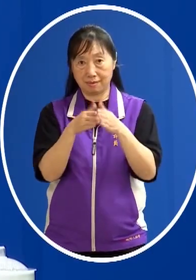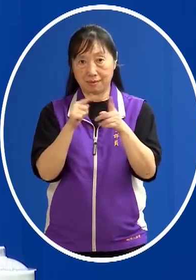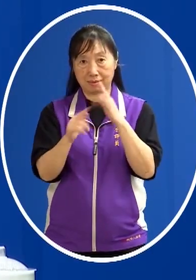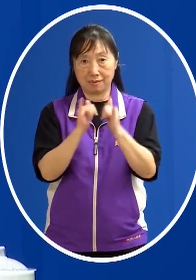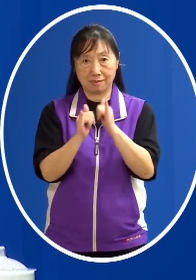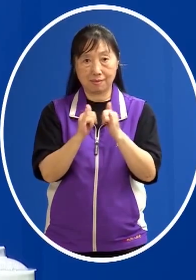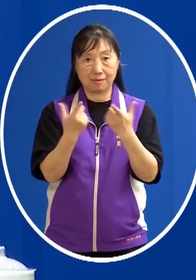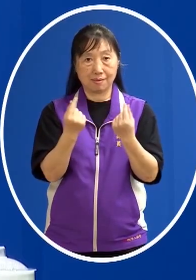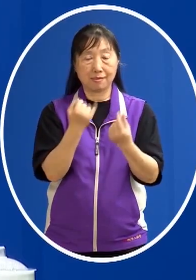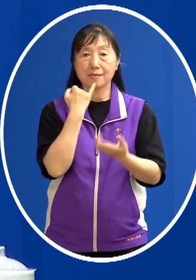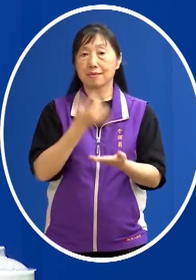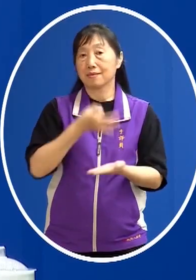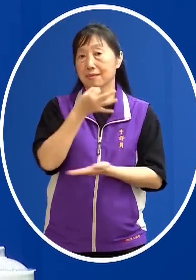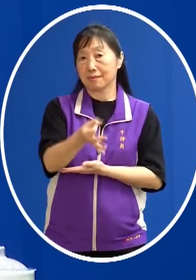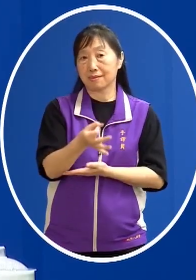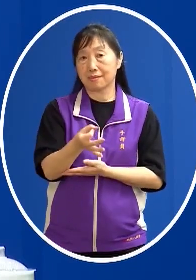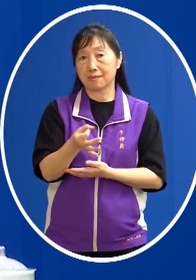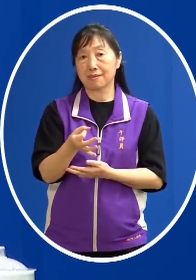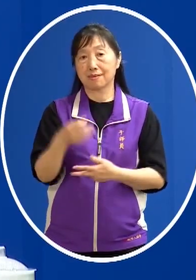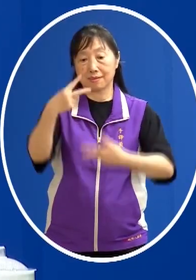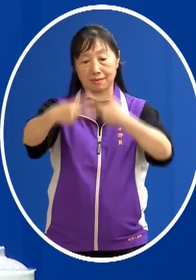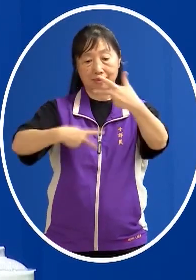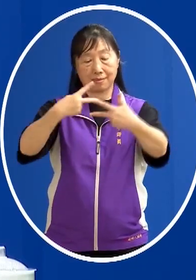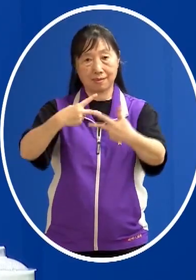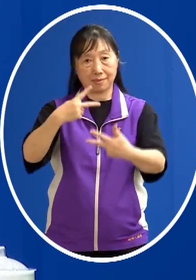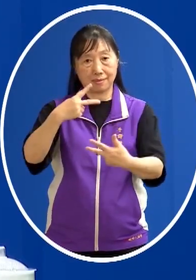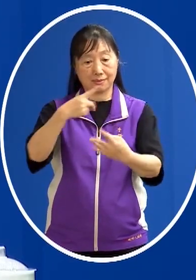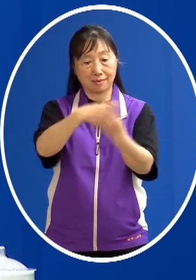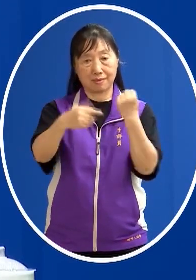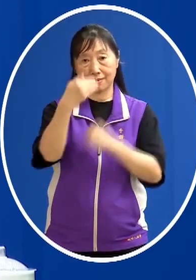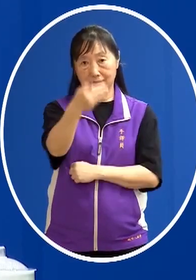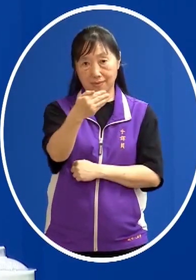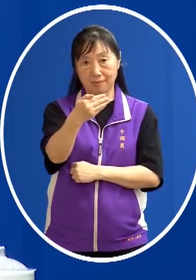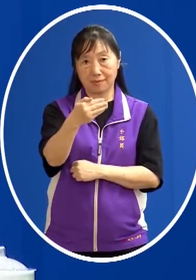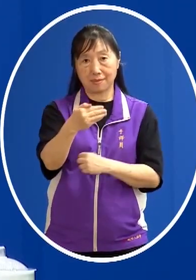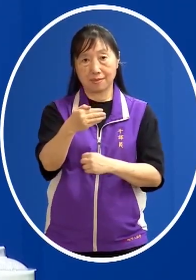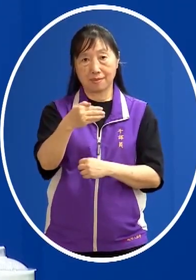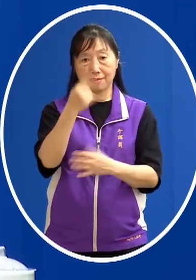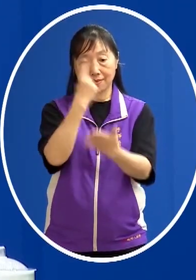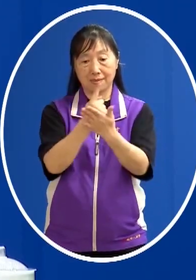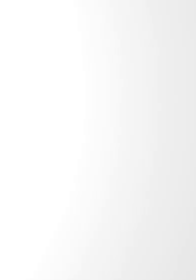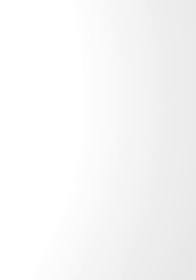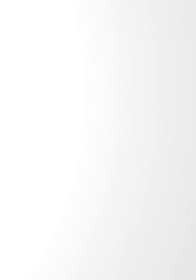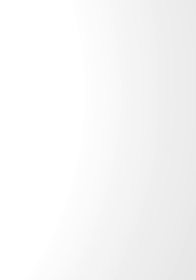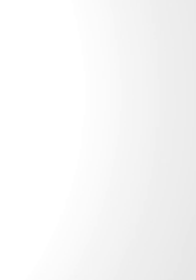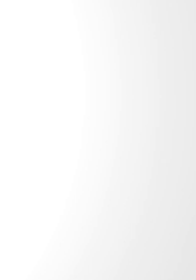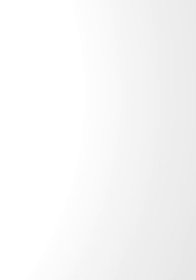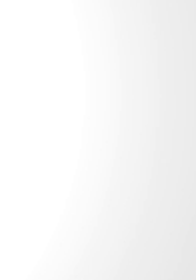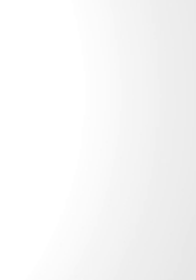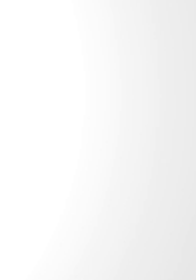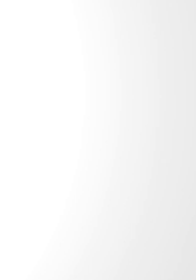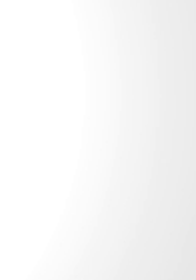一样可以买到14天9片，一片5块钱的口罩。